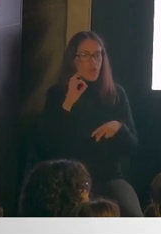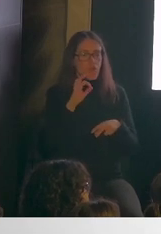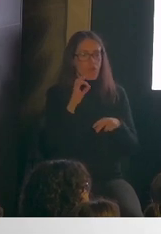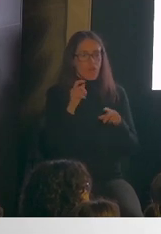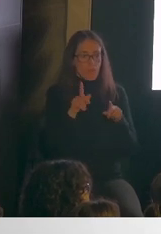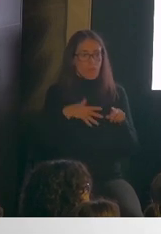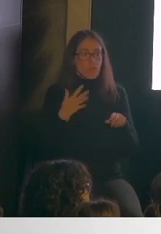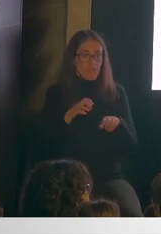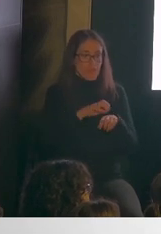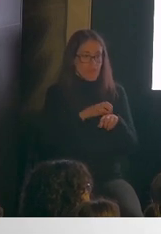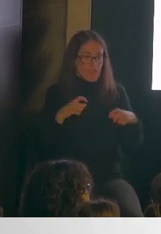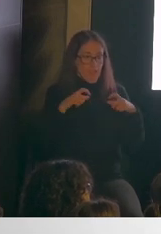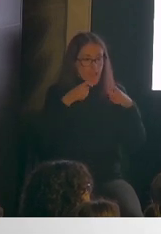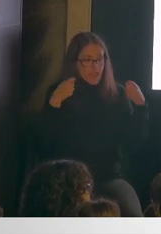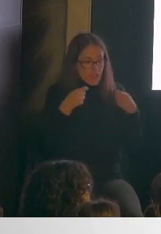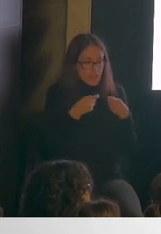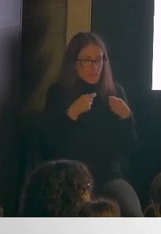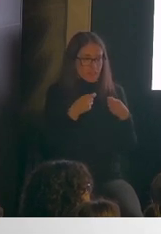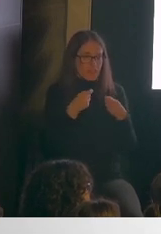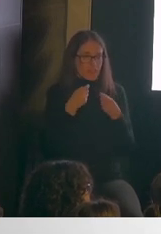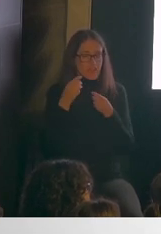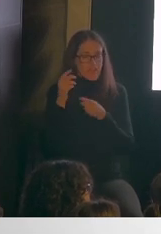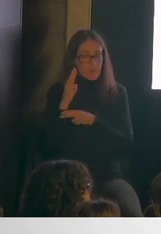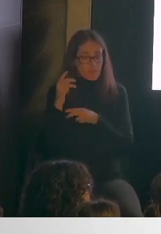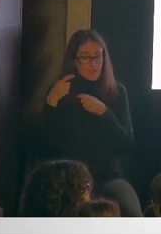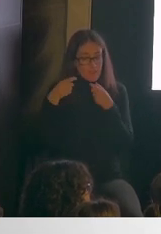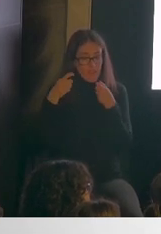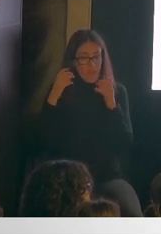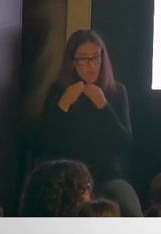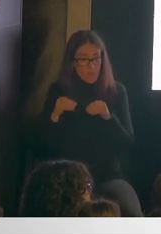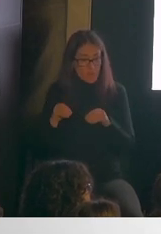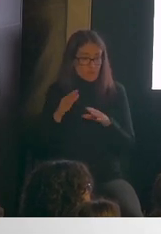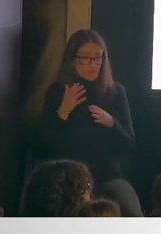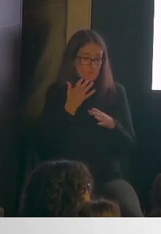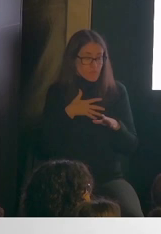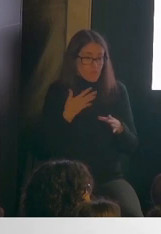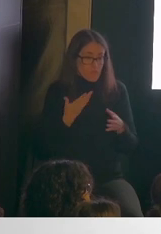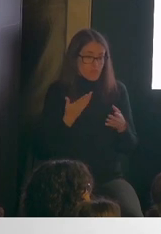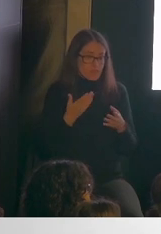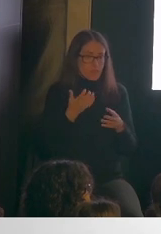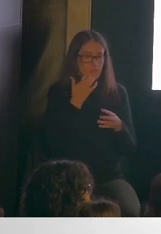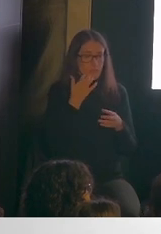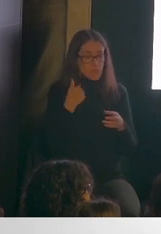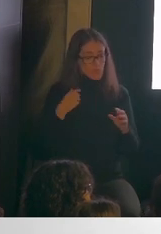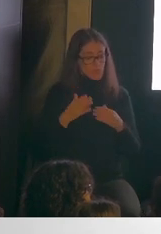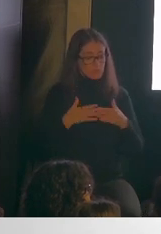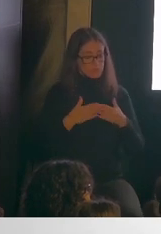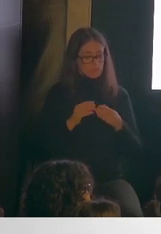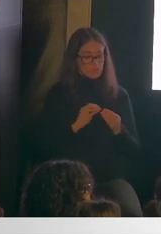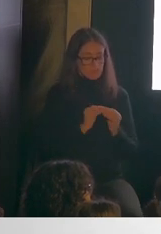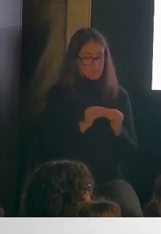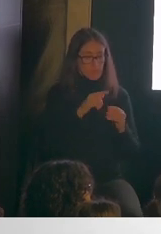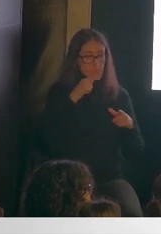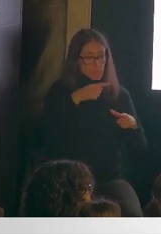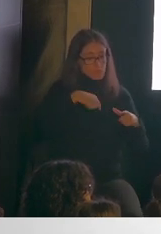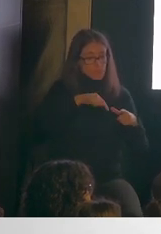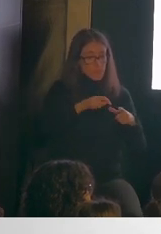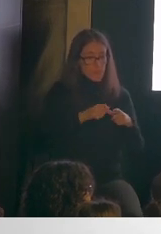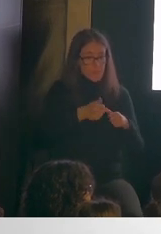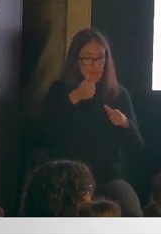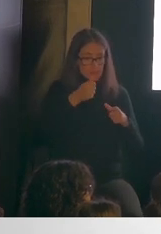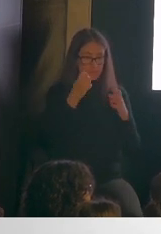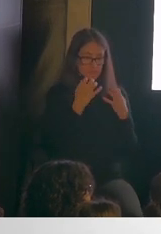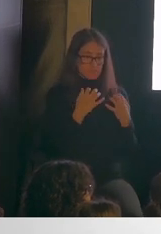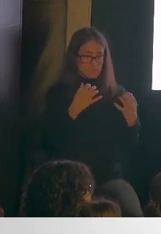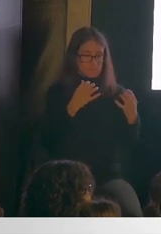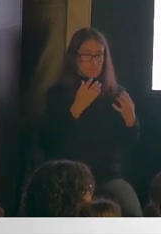de l'ou, per exemple, que també n'hi ha. Doncs si jo puc arribar a fer un postre que com més gent el pugui menjar millor, doncs